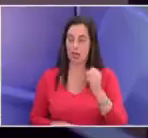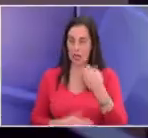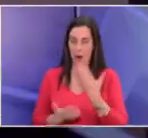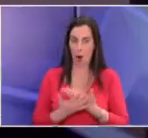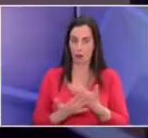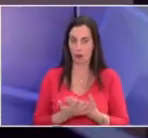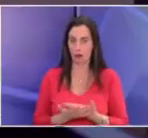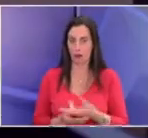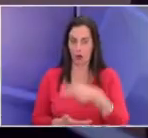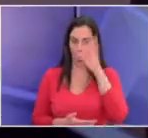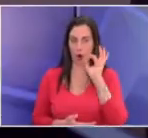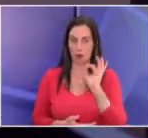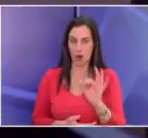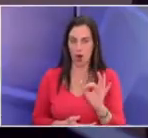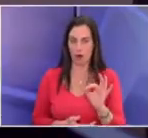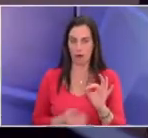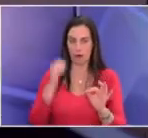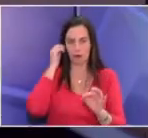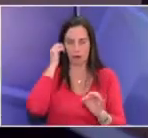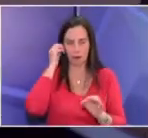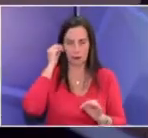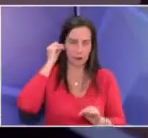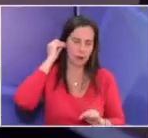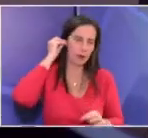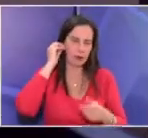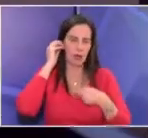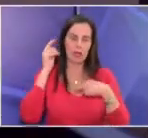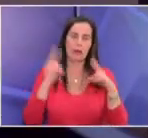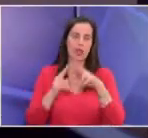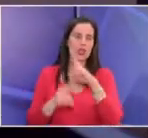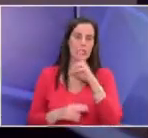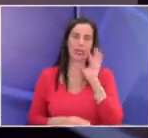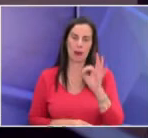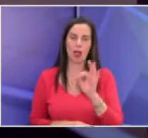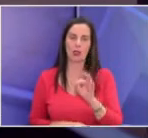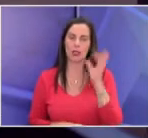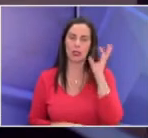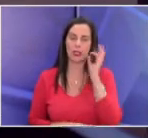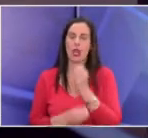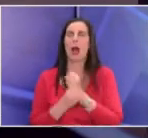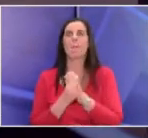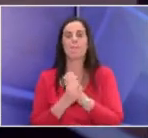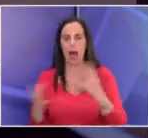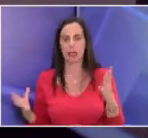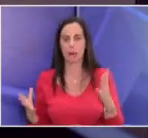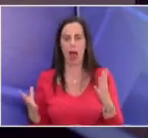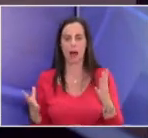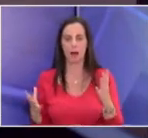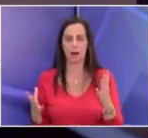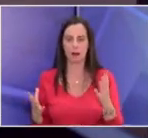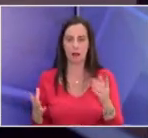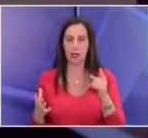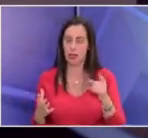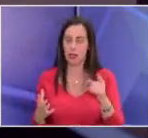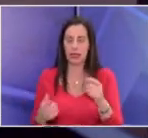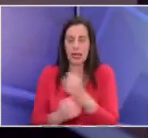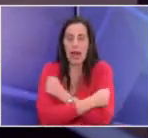לא. זה לא מוציא אותי מדעתי, זה מכעיס אותי ברמות על, זה הצביעות שאני נחשף אליה בין